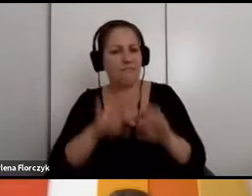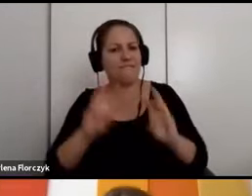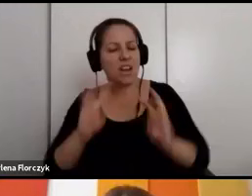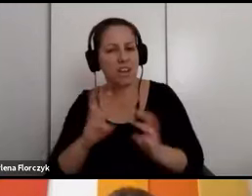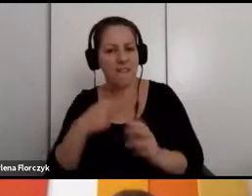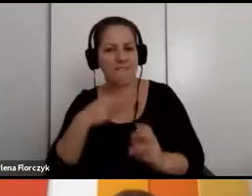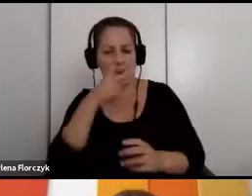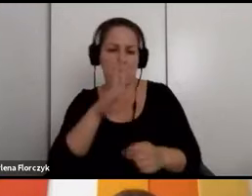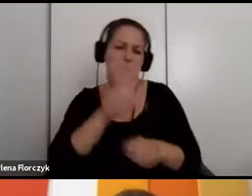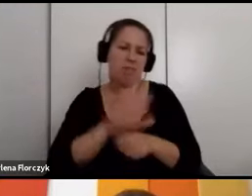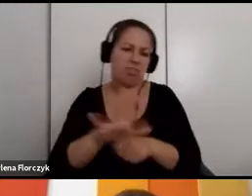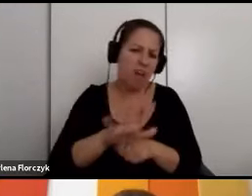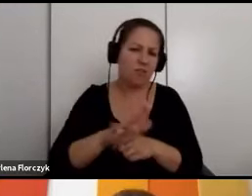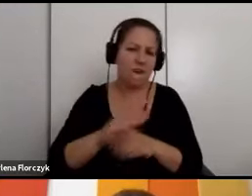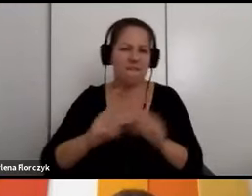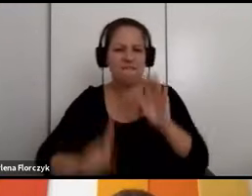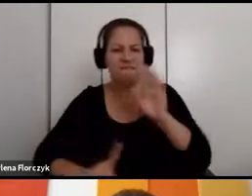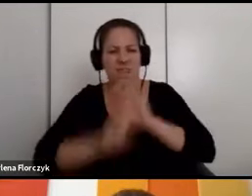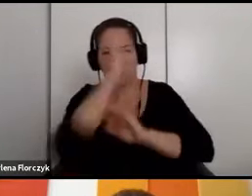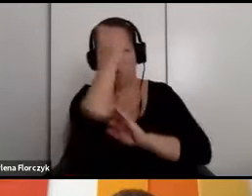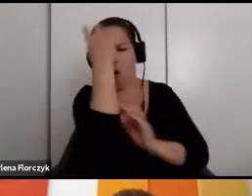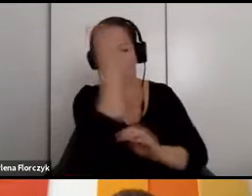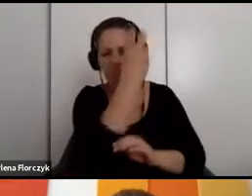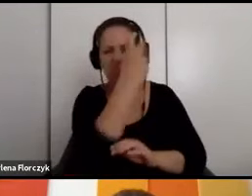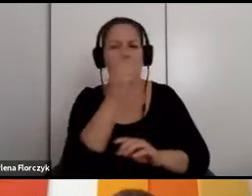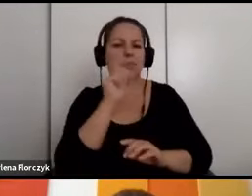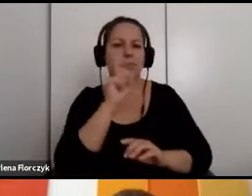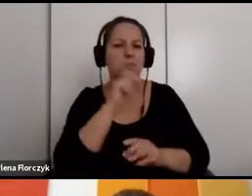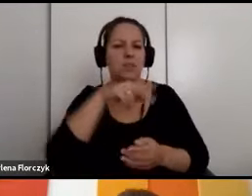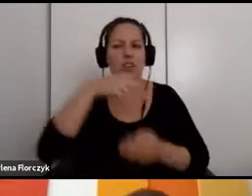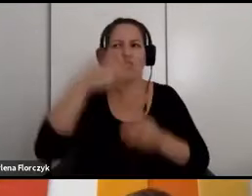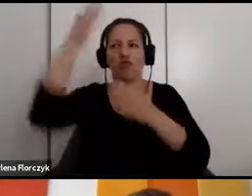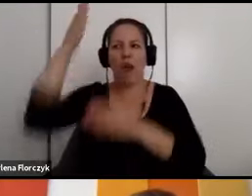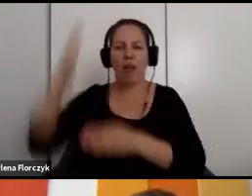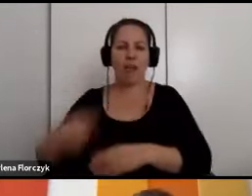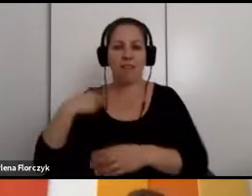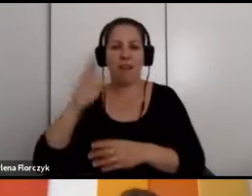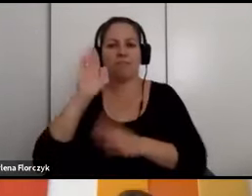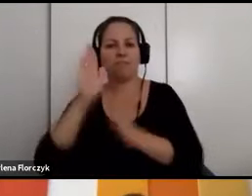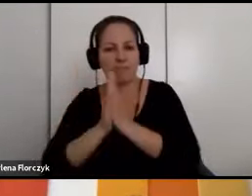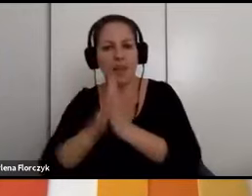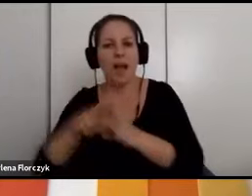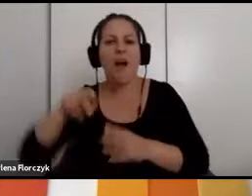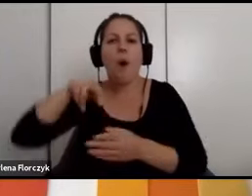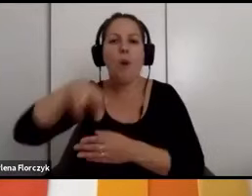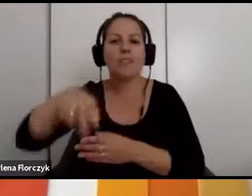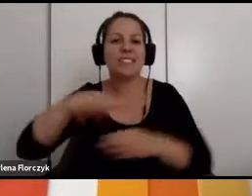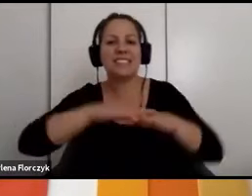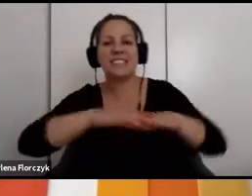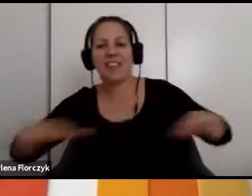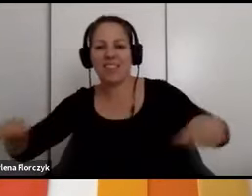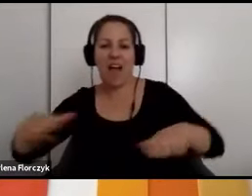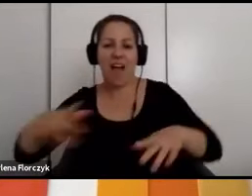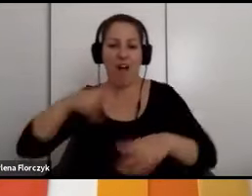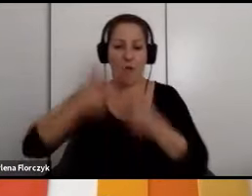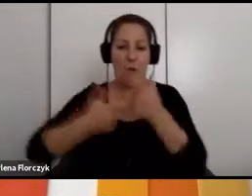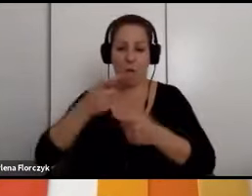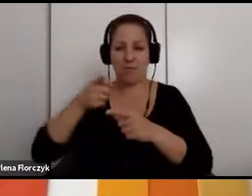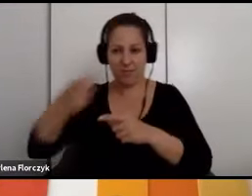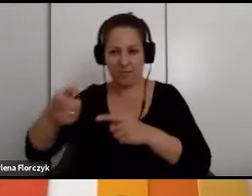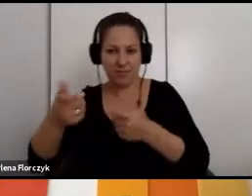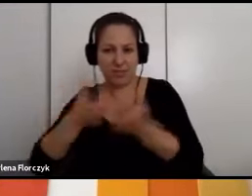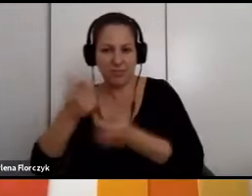wiem, 15 wysokich chłopaków pod ścianą, którym jak każemy chodzić po scenie i robić różne dziwne rzeczy, tutaj cytat